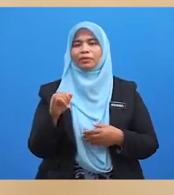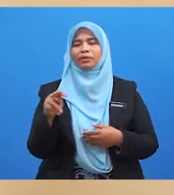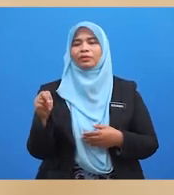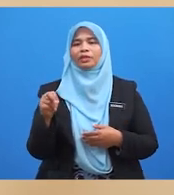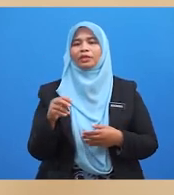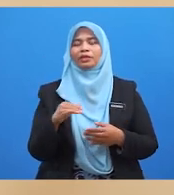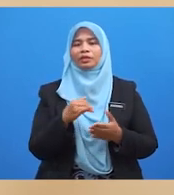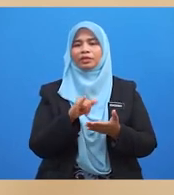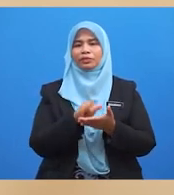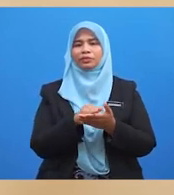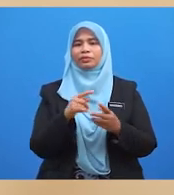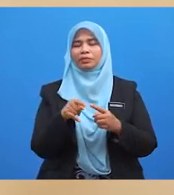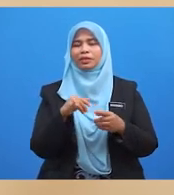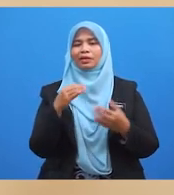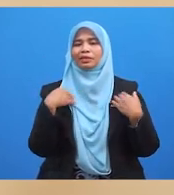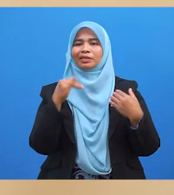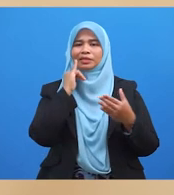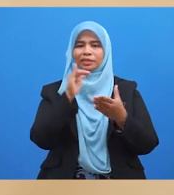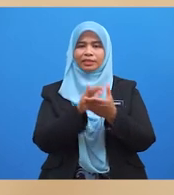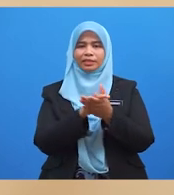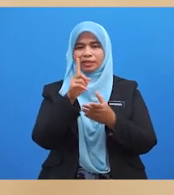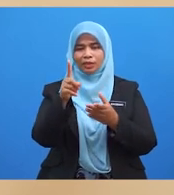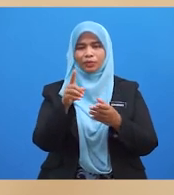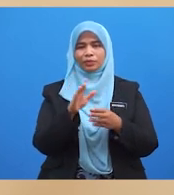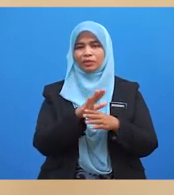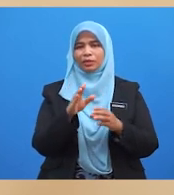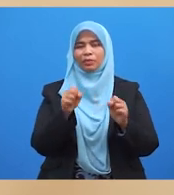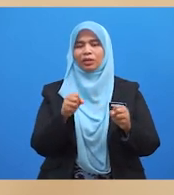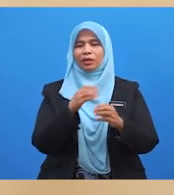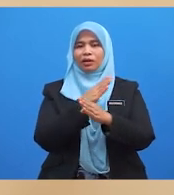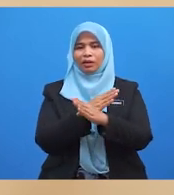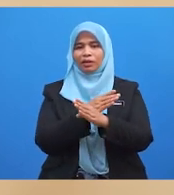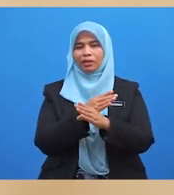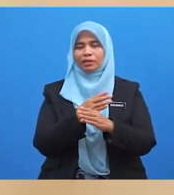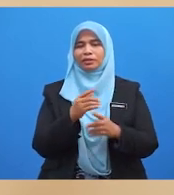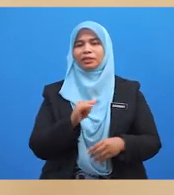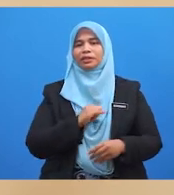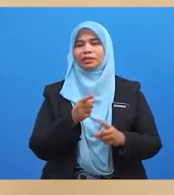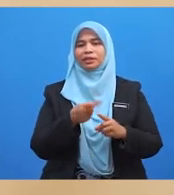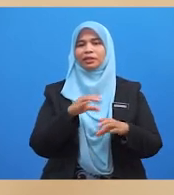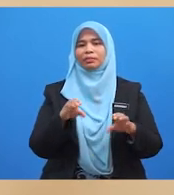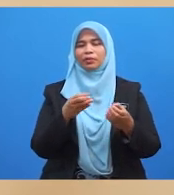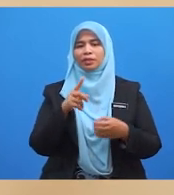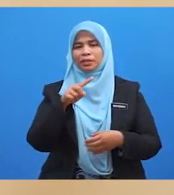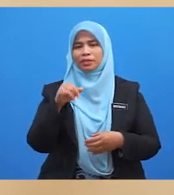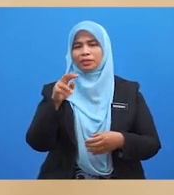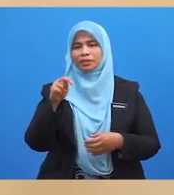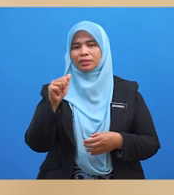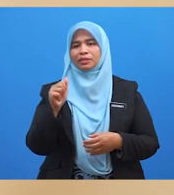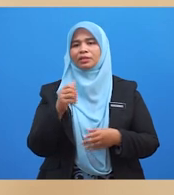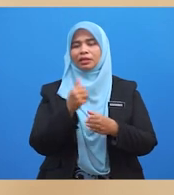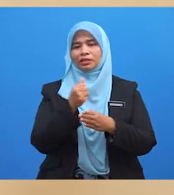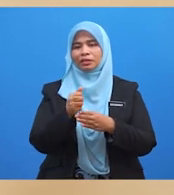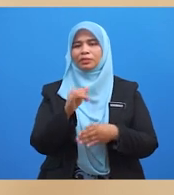apabila beristeri satu tidak dapat menghalang dirinya daripada zina dan maksiat, atau isteri